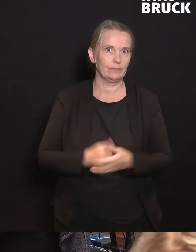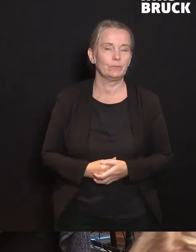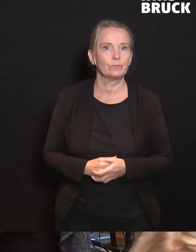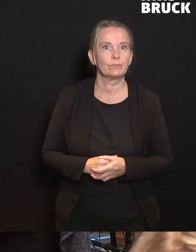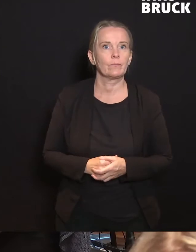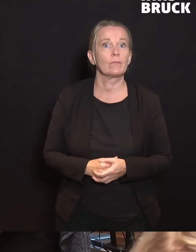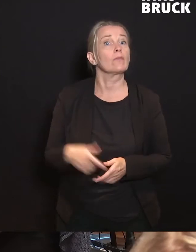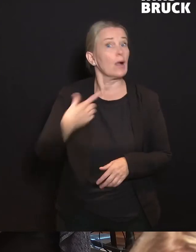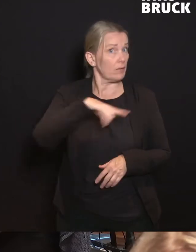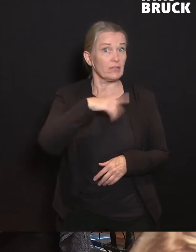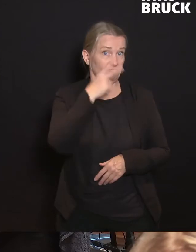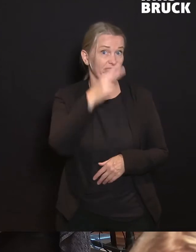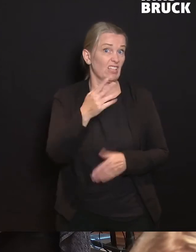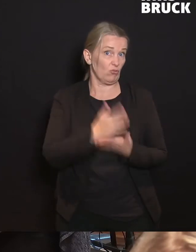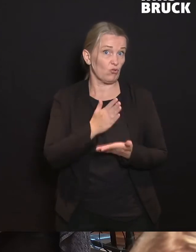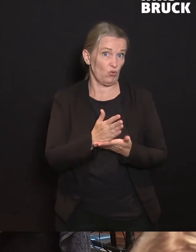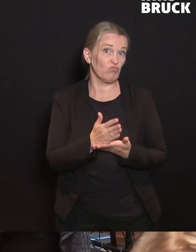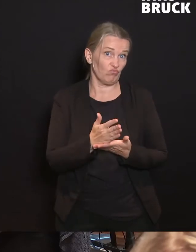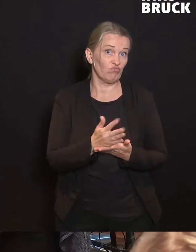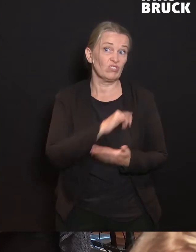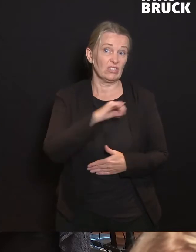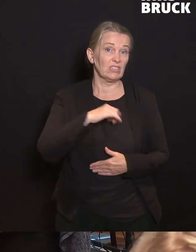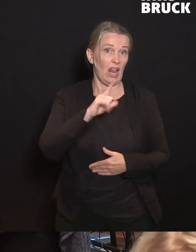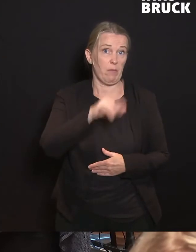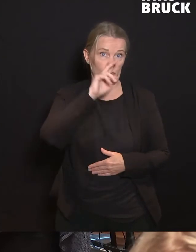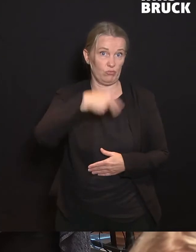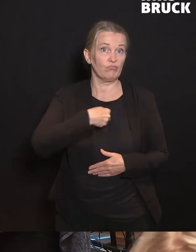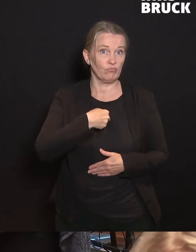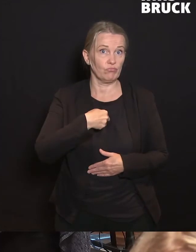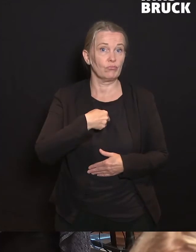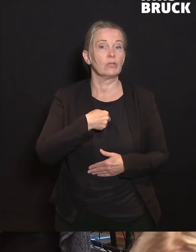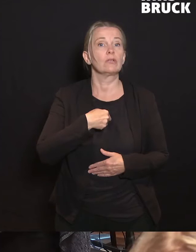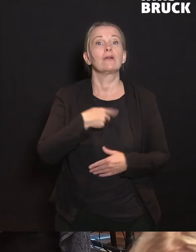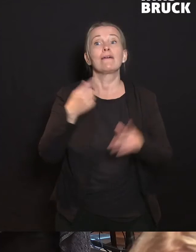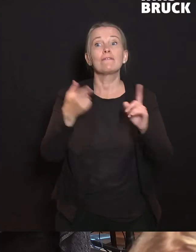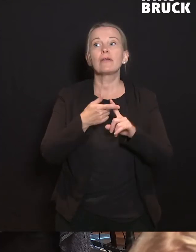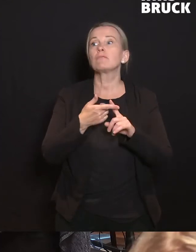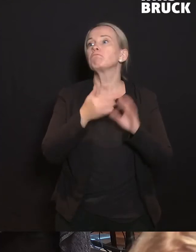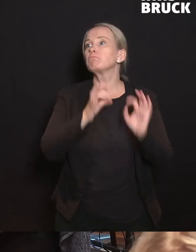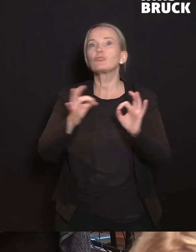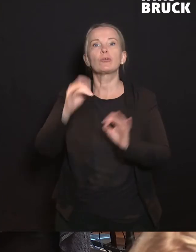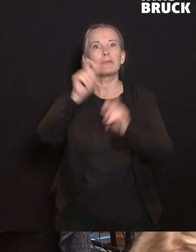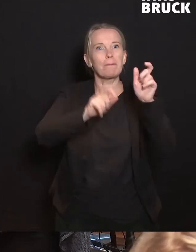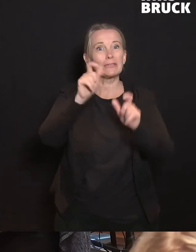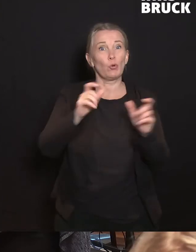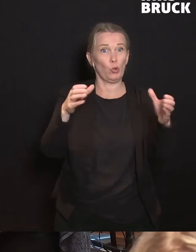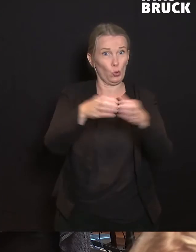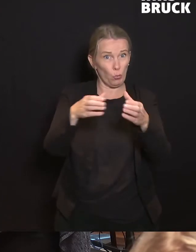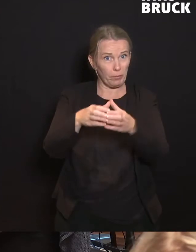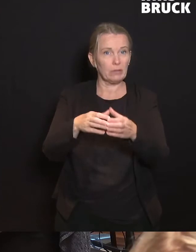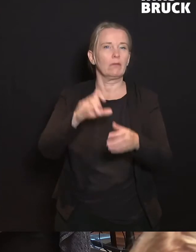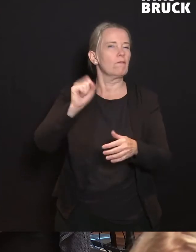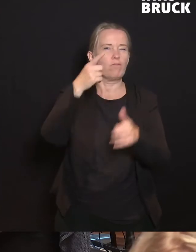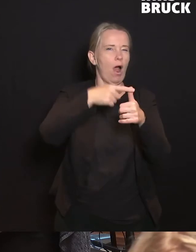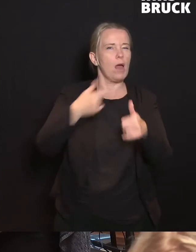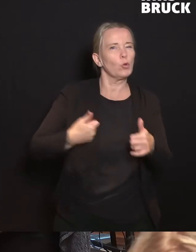Wir sehen aber auch, und da müssen wir uns selber, glaube ich, alle an der Nase nehmen, dass wenn man bestimmten Personengruppen in dieser Stadt, vor allem Jugendliche,